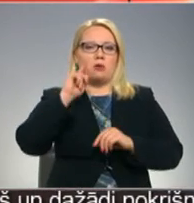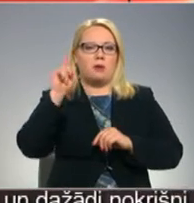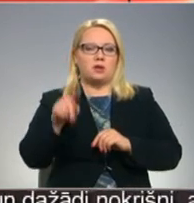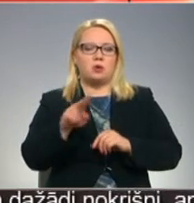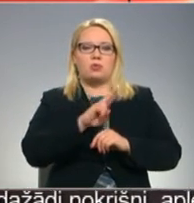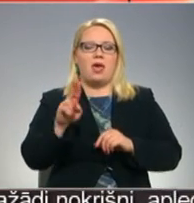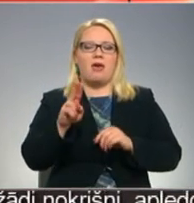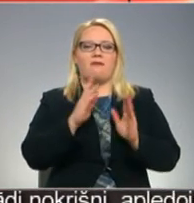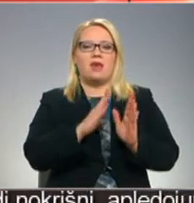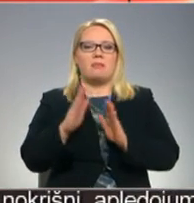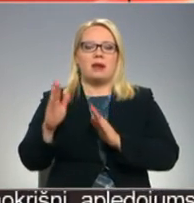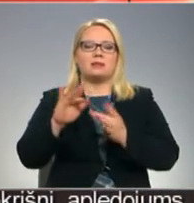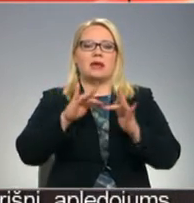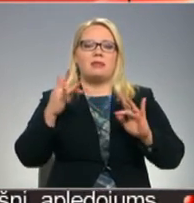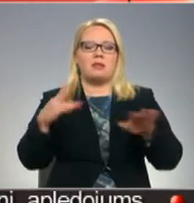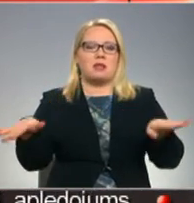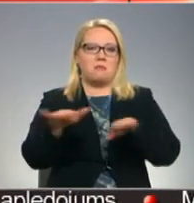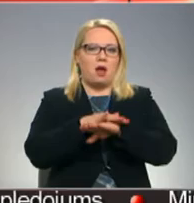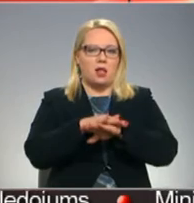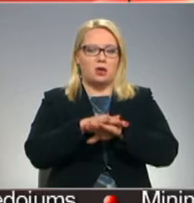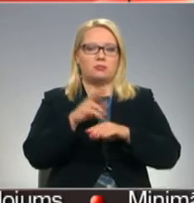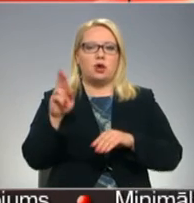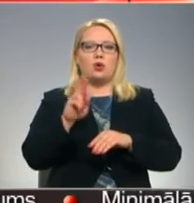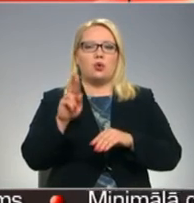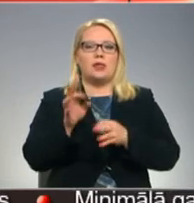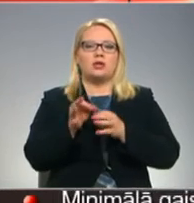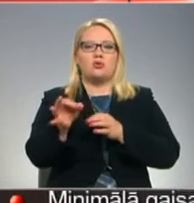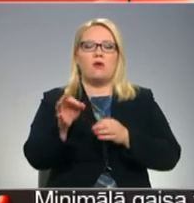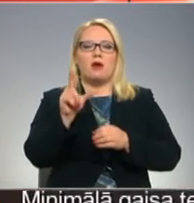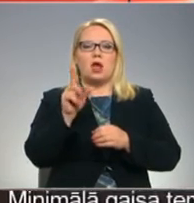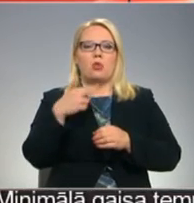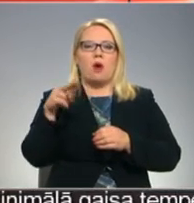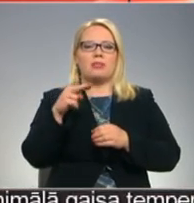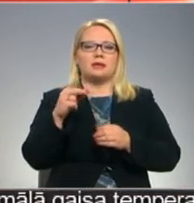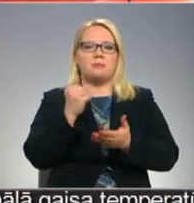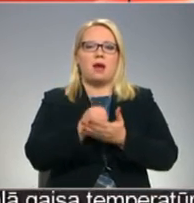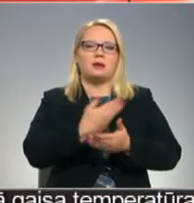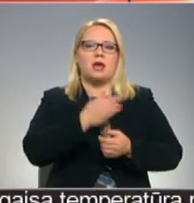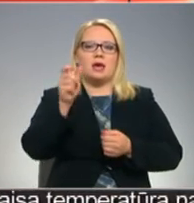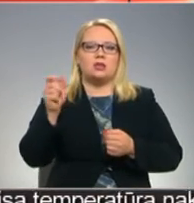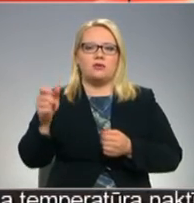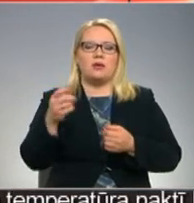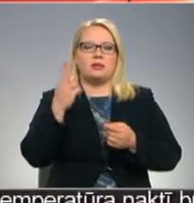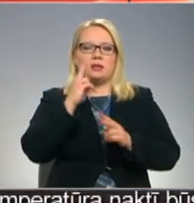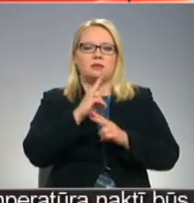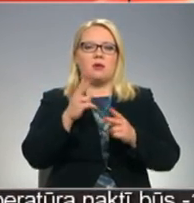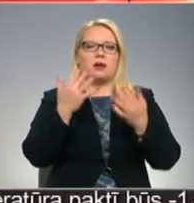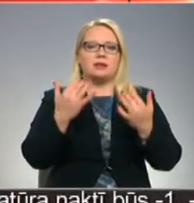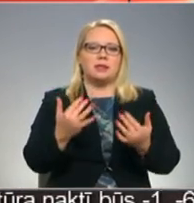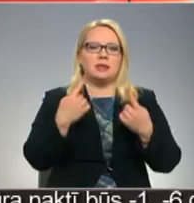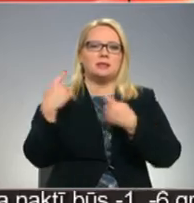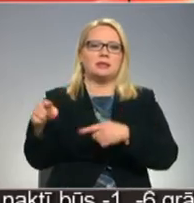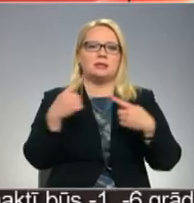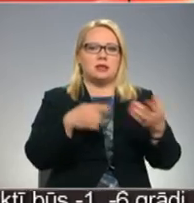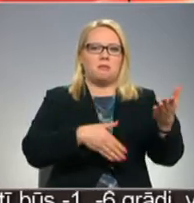un nevienmērīgais interneta pārklājums. Rūjienas novada lodes pagasta iedzīvotāji neskaidrības risina cits citam palīdzot, turpina Vidzemes